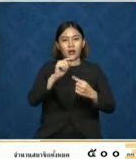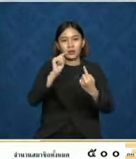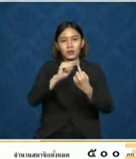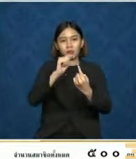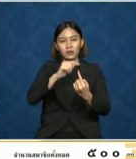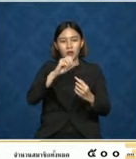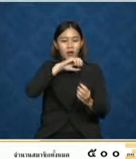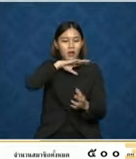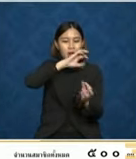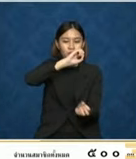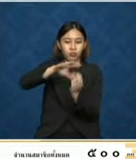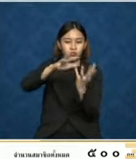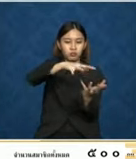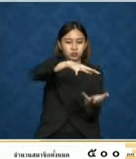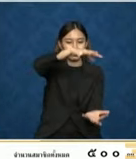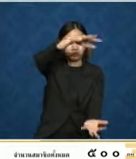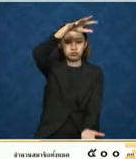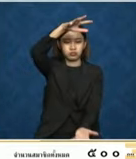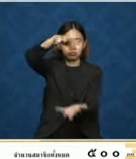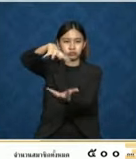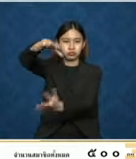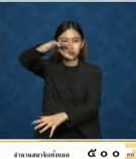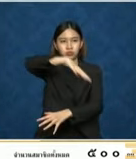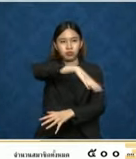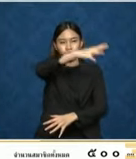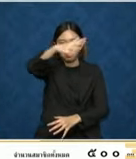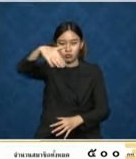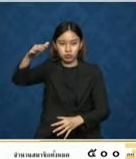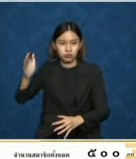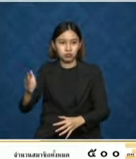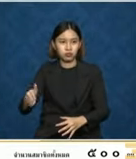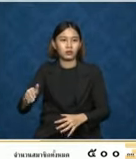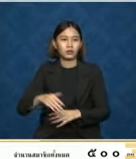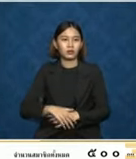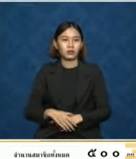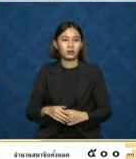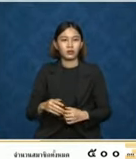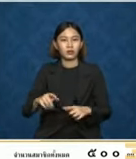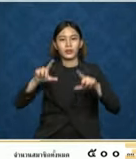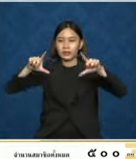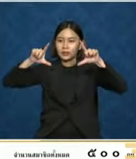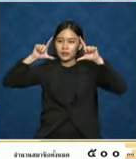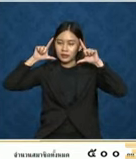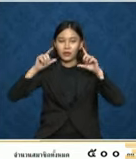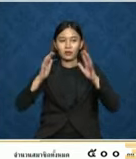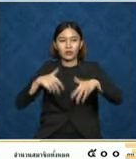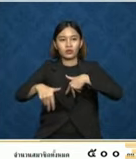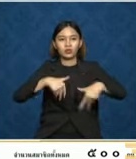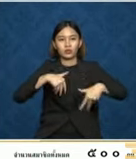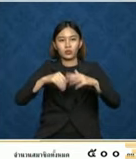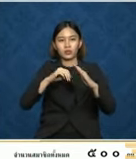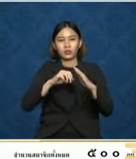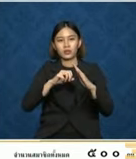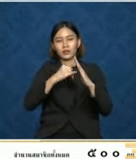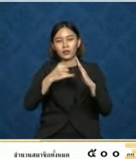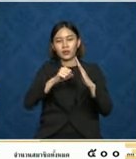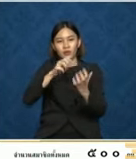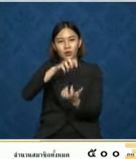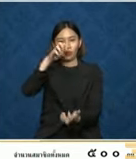ใหญ่ที่ตั้งตะงาเป็นหน้าเป็นตาให้กับชาวจังหวัดสมุทรปราการภูเขาขยะแห่